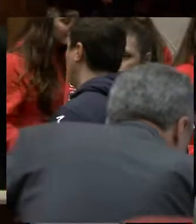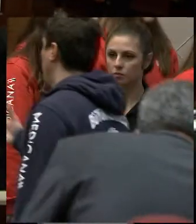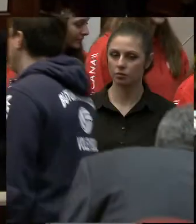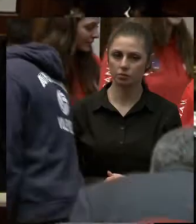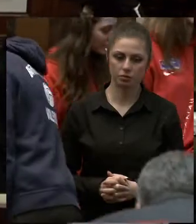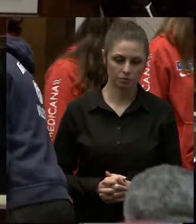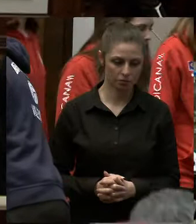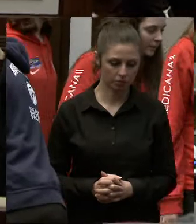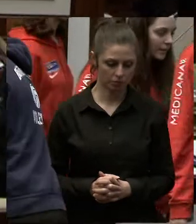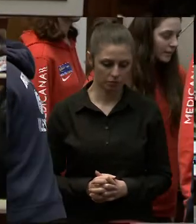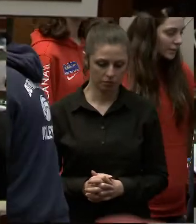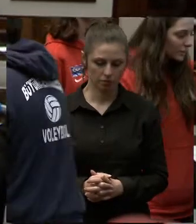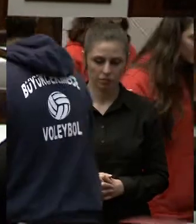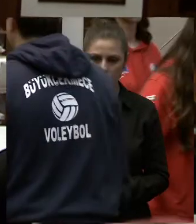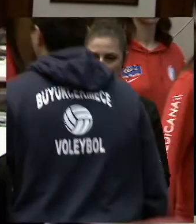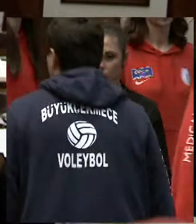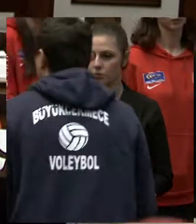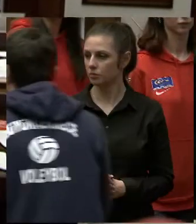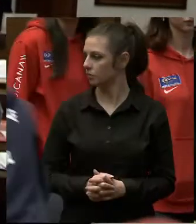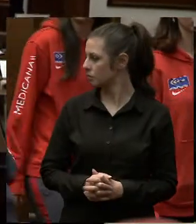başarılar diliyoruz.